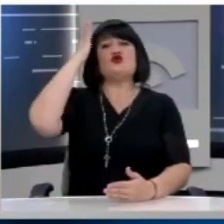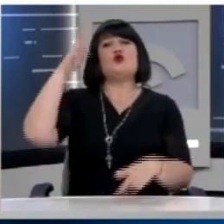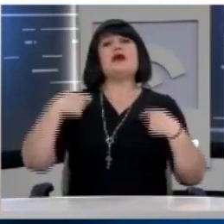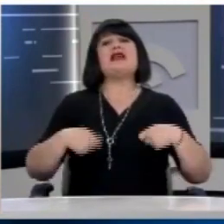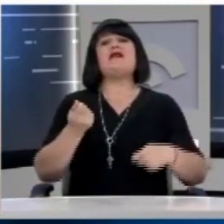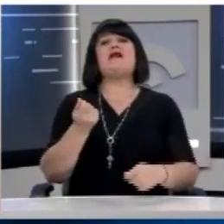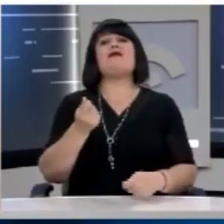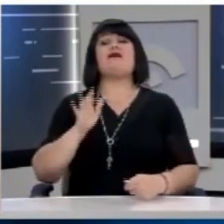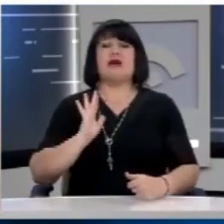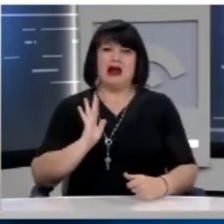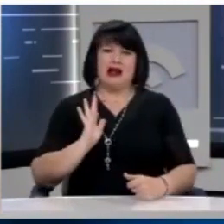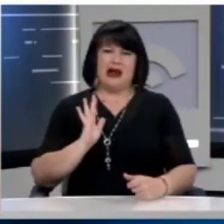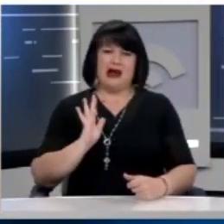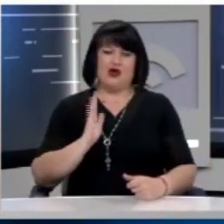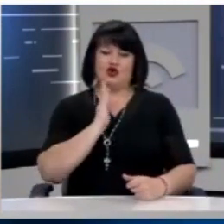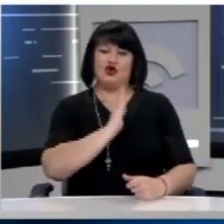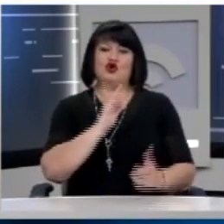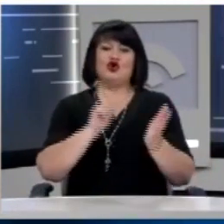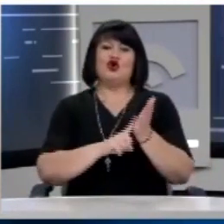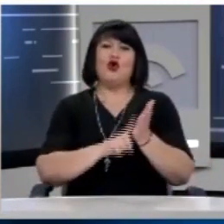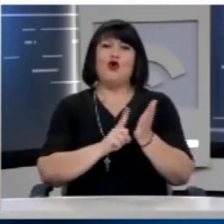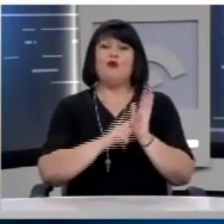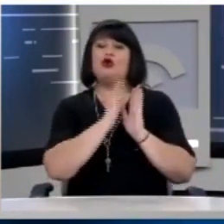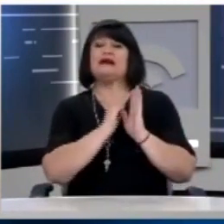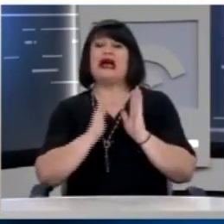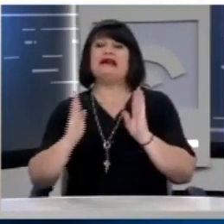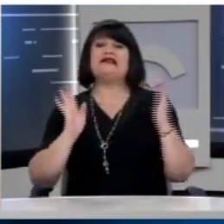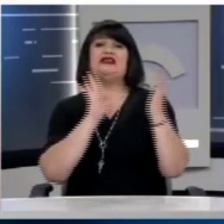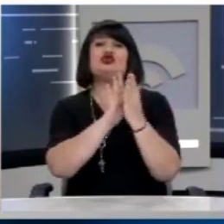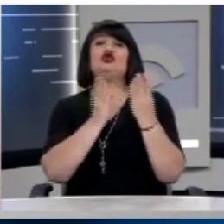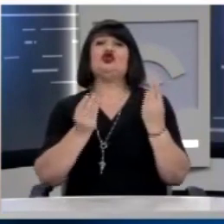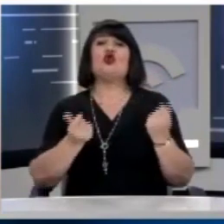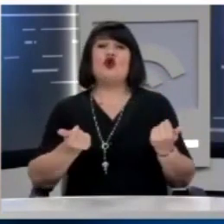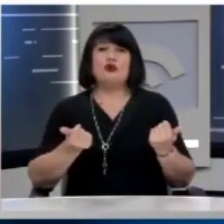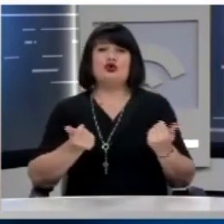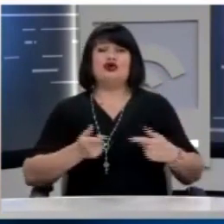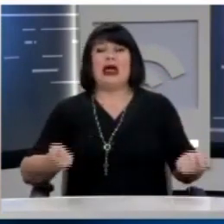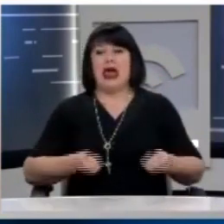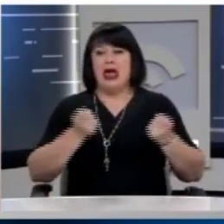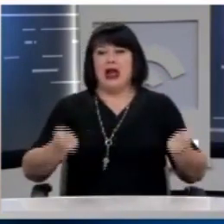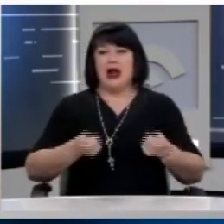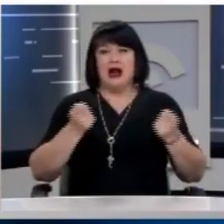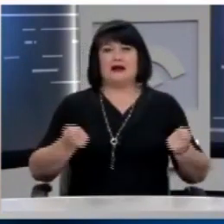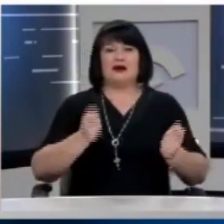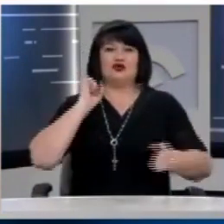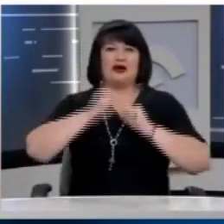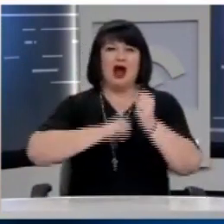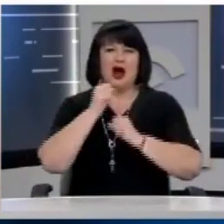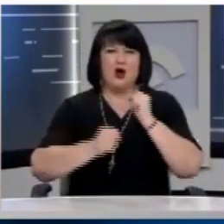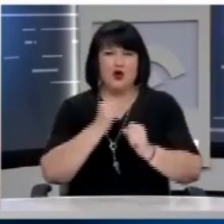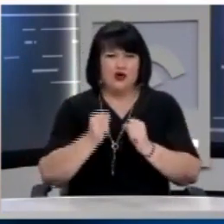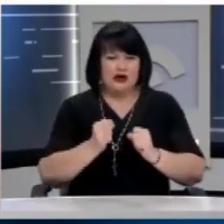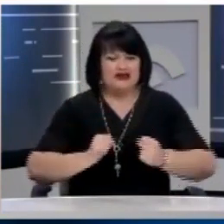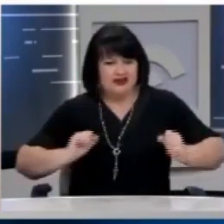κεφαλαίου, στον νόμο και στην τάξη για την αντιμετώπιση των εργατικών αγώνων και των